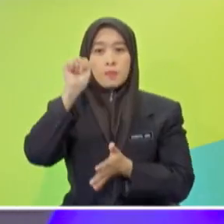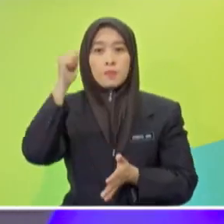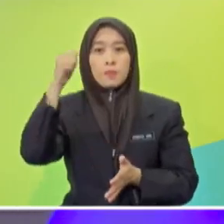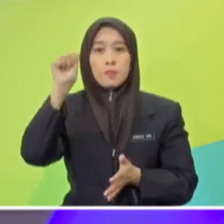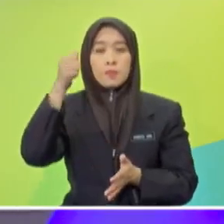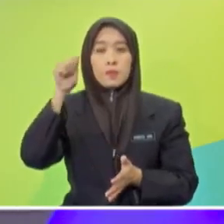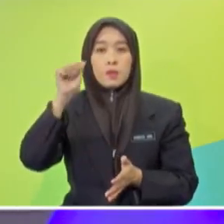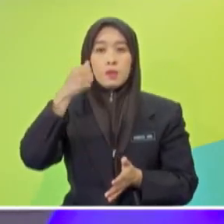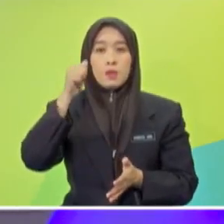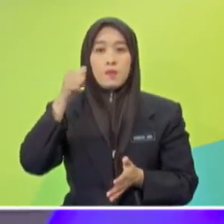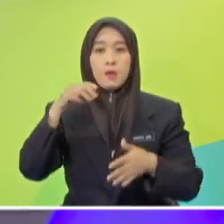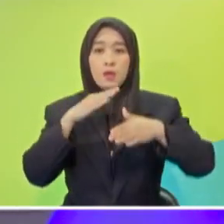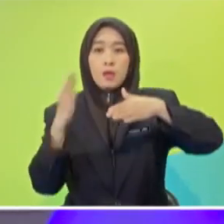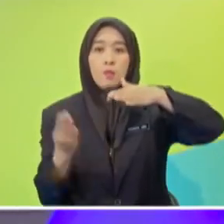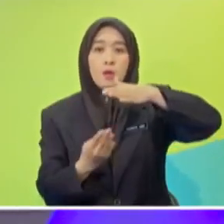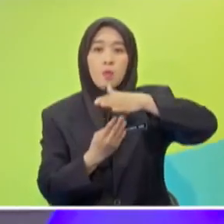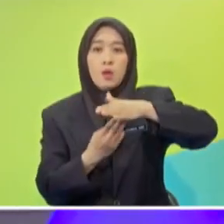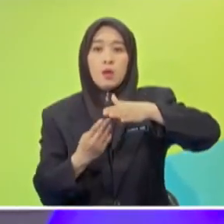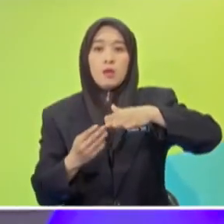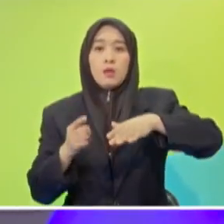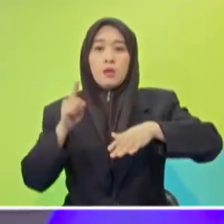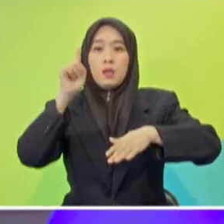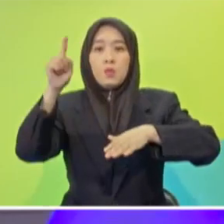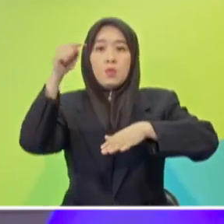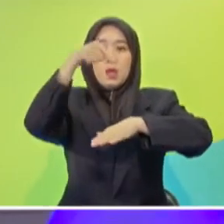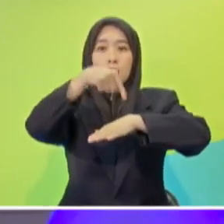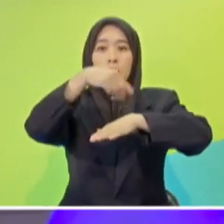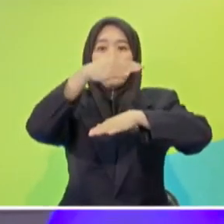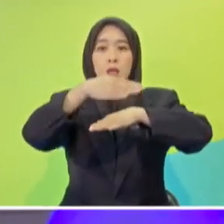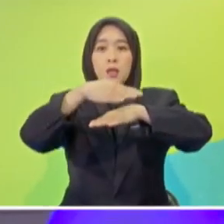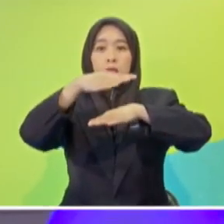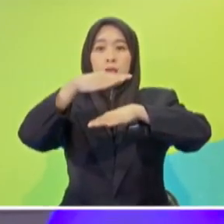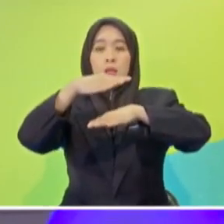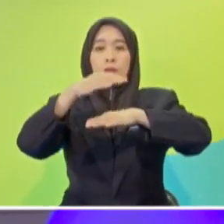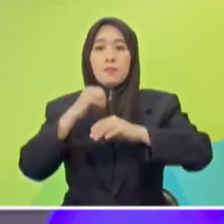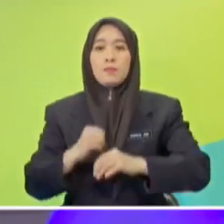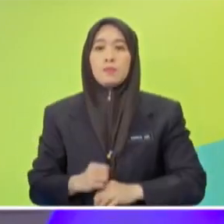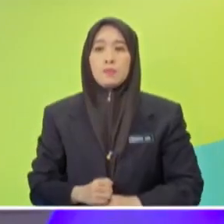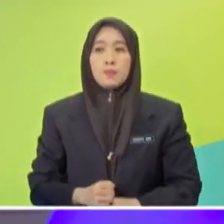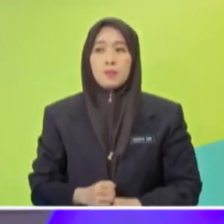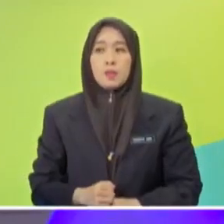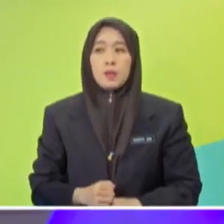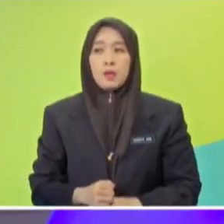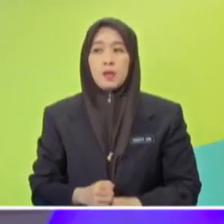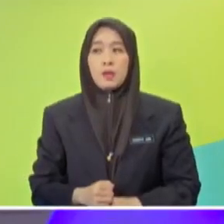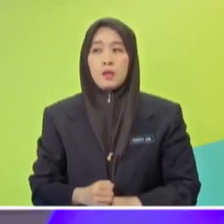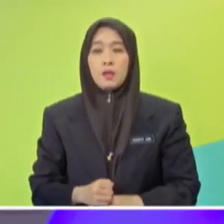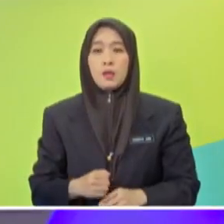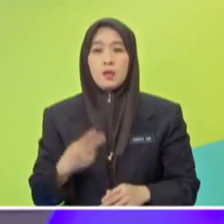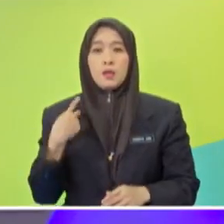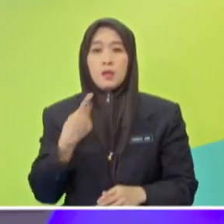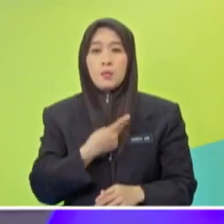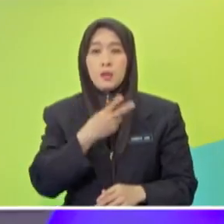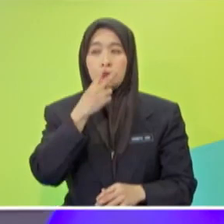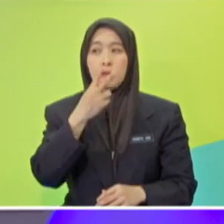Syifa di bawah satu di atas oke satu di atas ini coba di duduk dekat sini kita